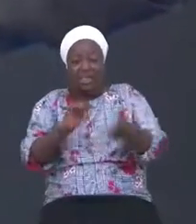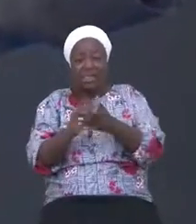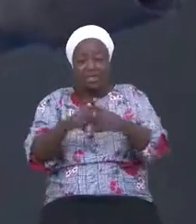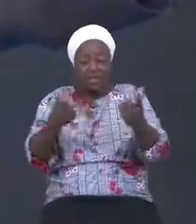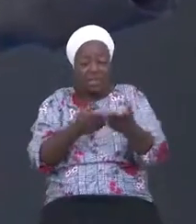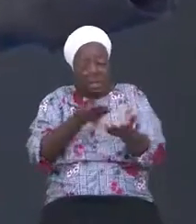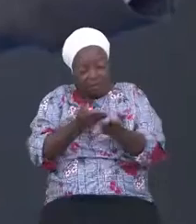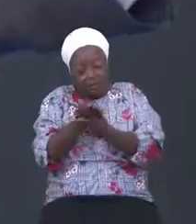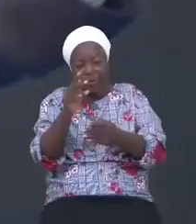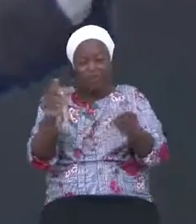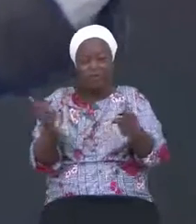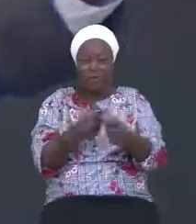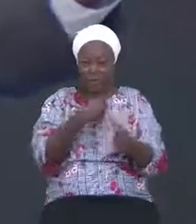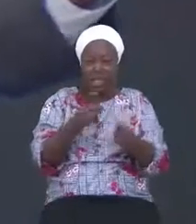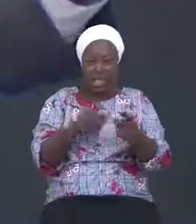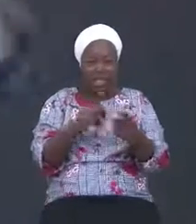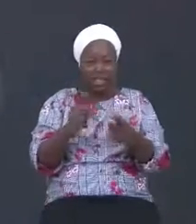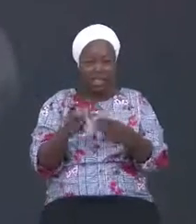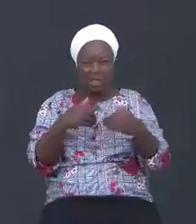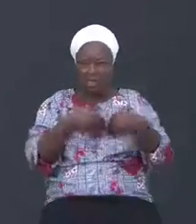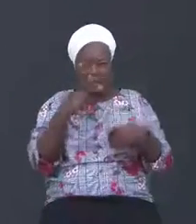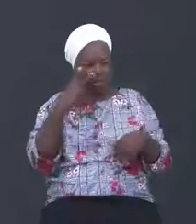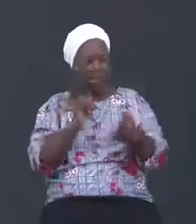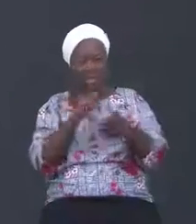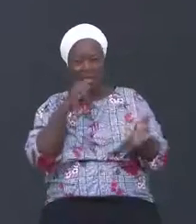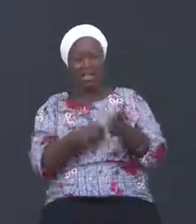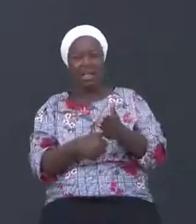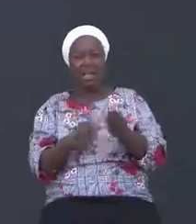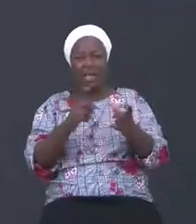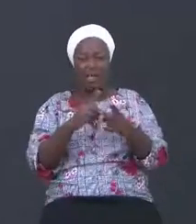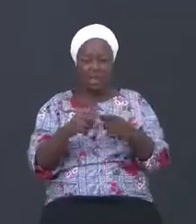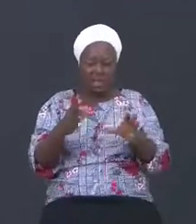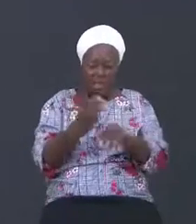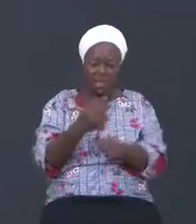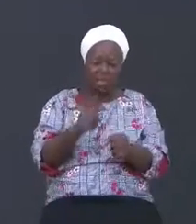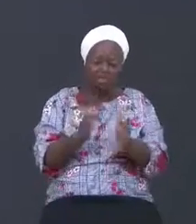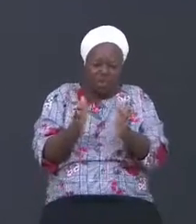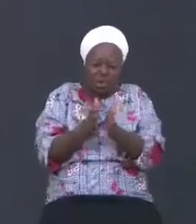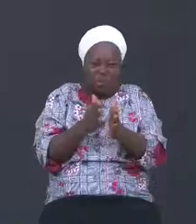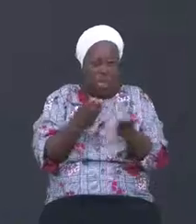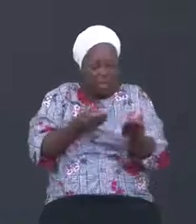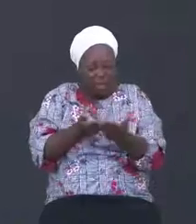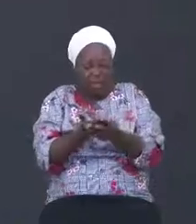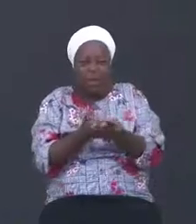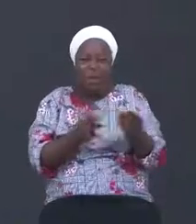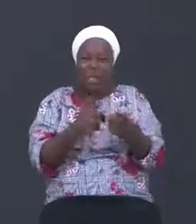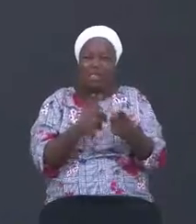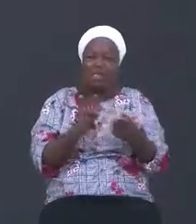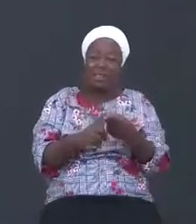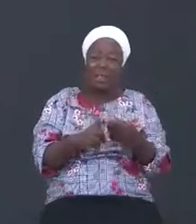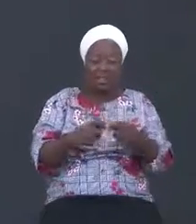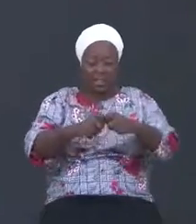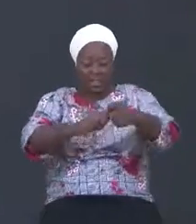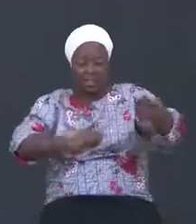enveloppe d'abord. Il n'a pas encore atteint la lettre. Après, il doit prendre la petite enveloppe,